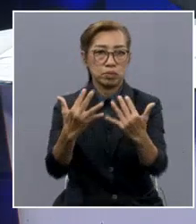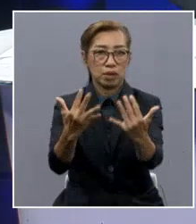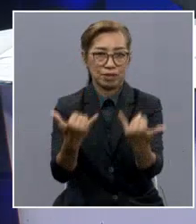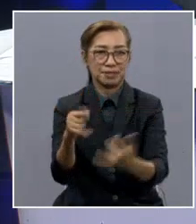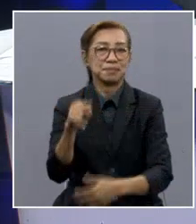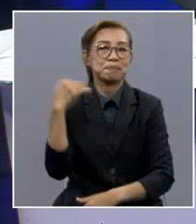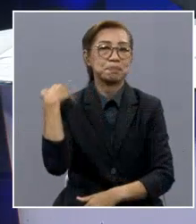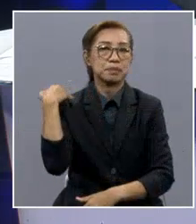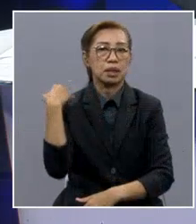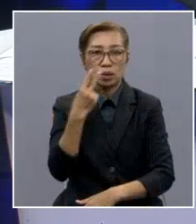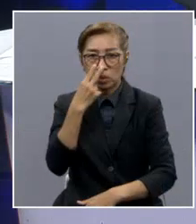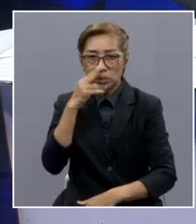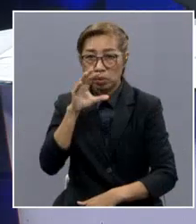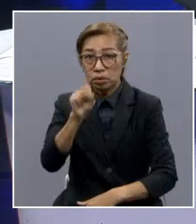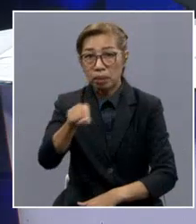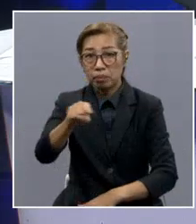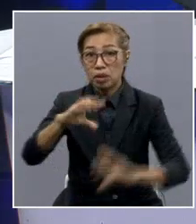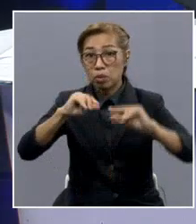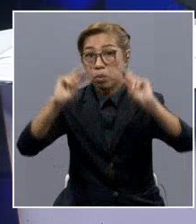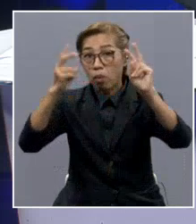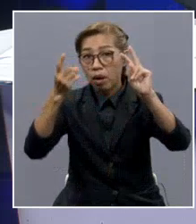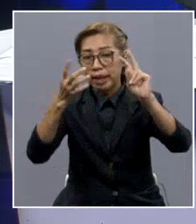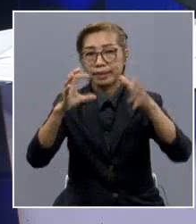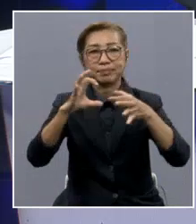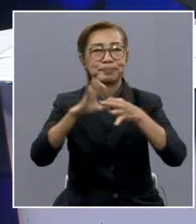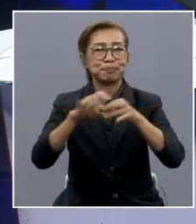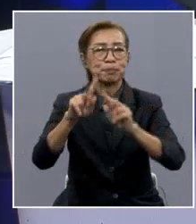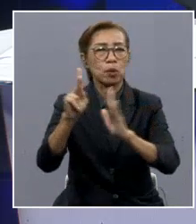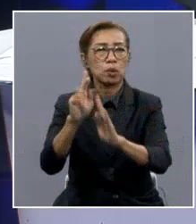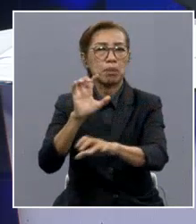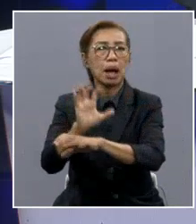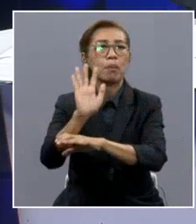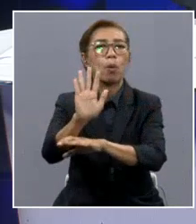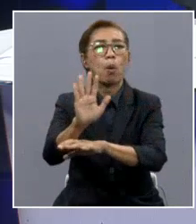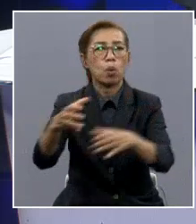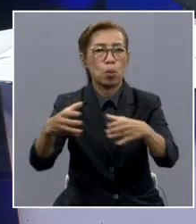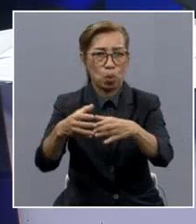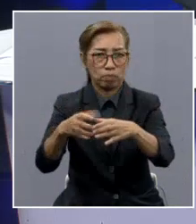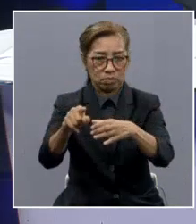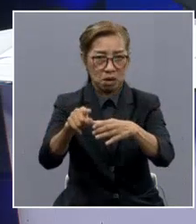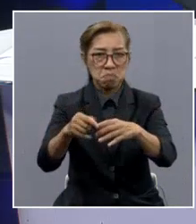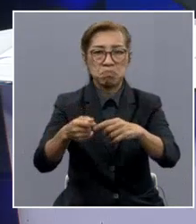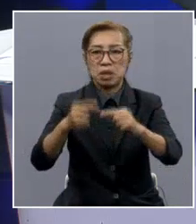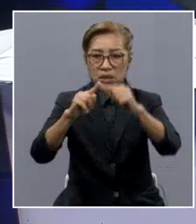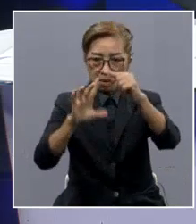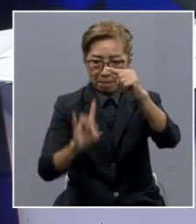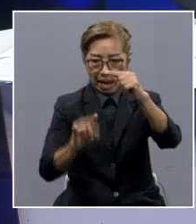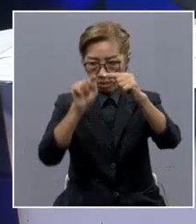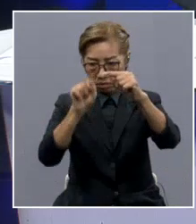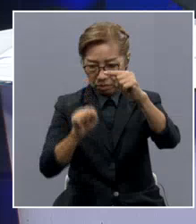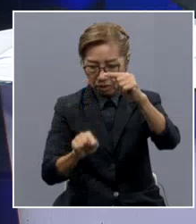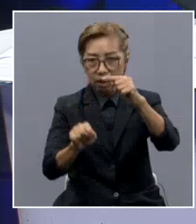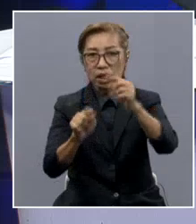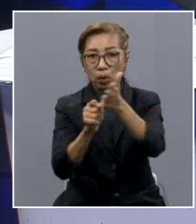นะครับประเด็นที่ต้องดูกันเนี่ยการประชุมก็คือเรื่องของการแก้ไขข้อบังคับพรรคใน8ประเด็นก็อาจจะมีการแบบว่าวางตำแ